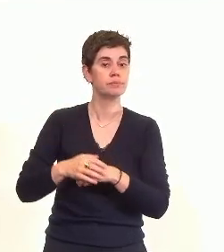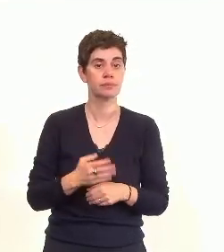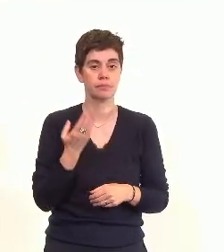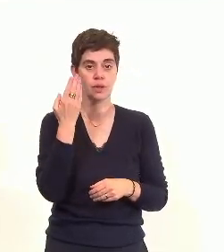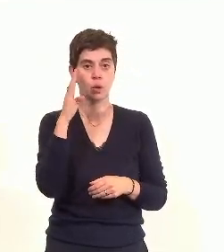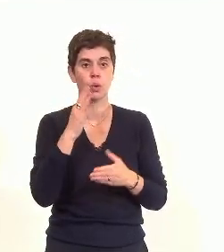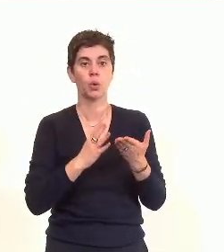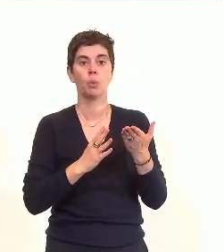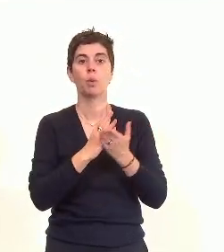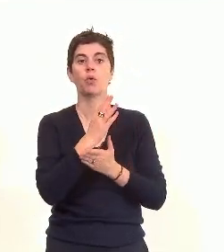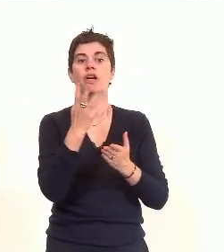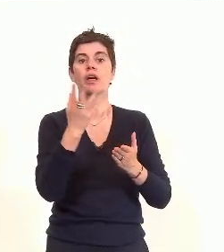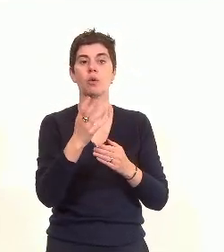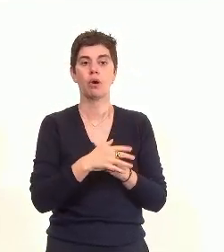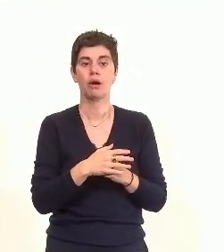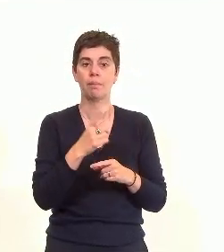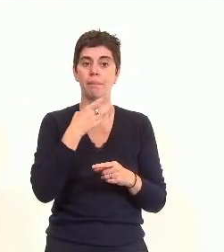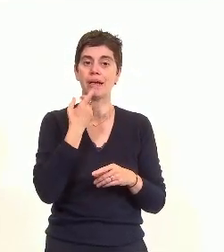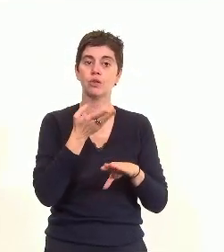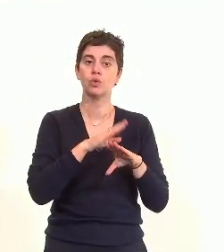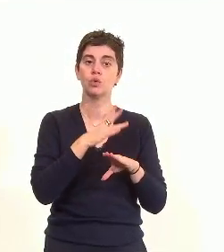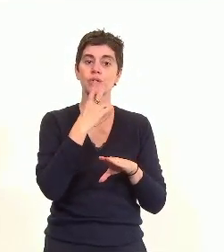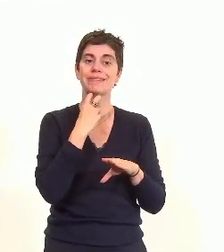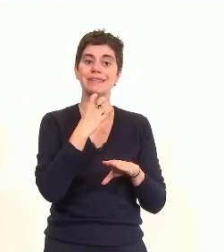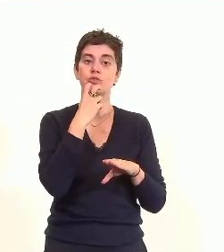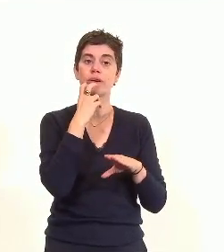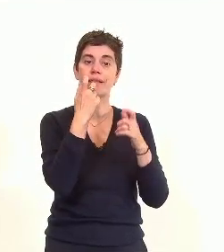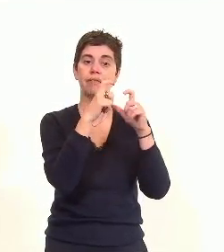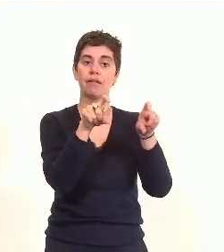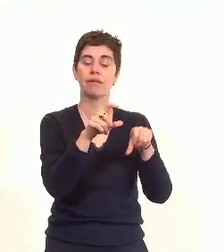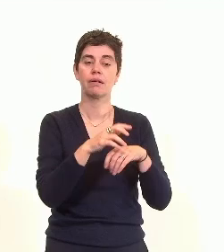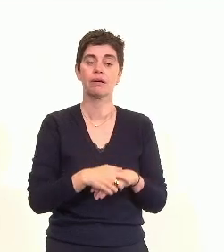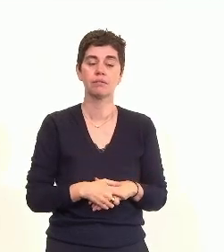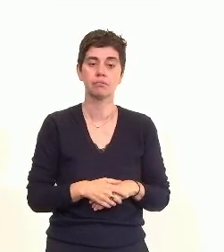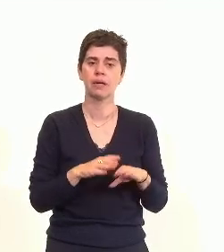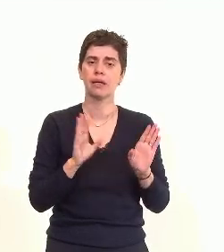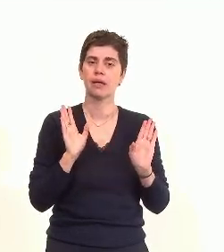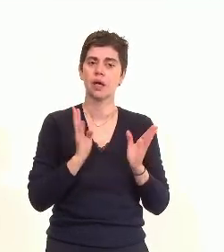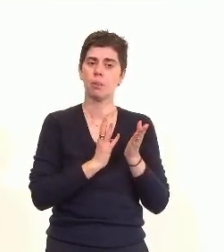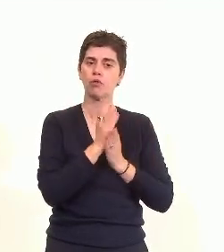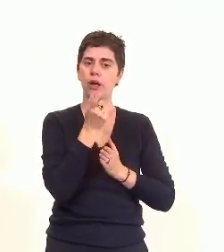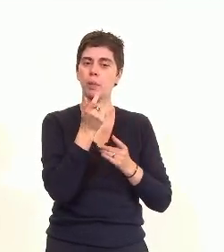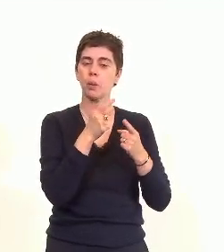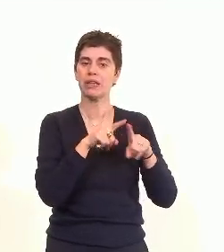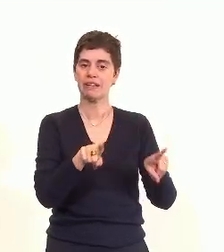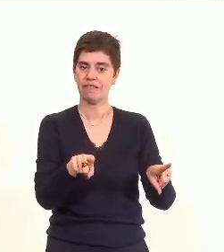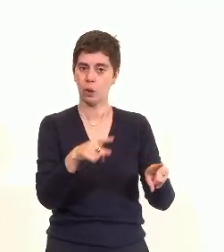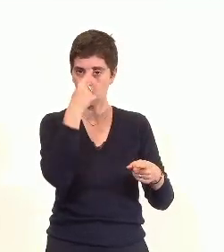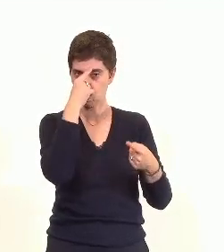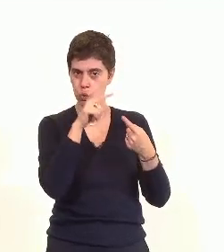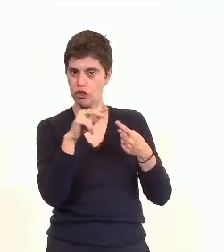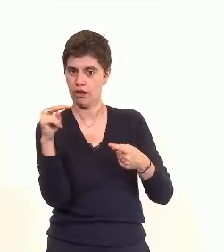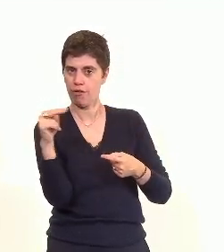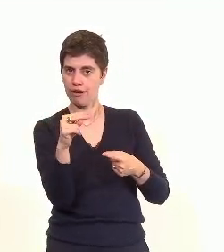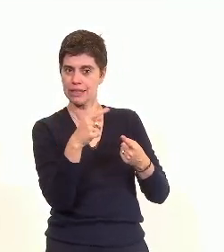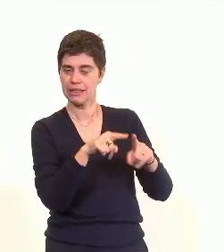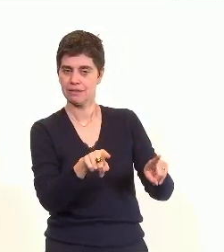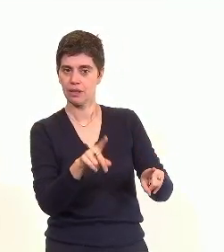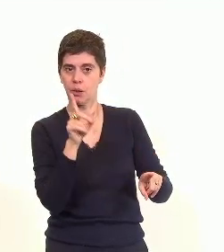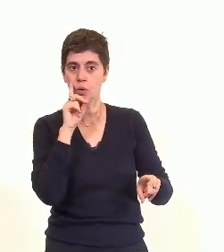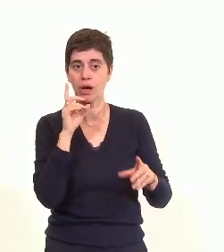qui parle de citoyenneté, mais un projet qui est assez différent dans la manière dont il aborde le sujet, la question, puisqu'il le fait avec un